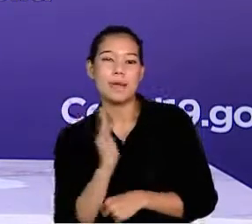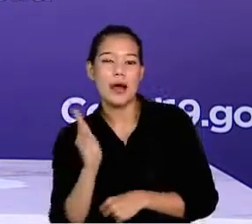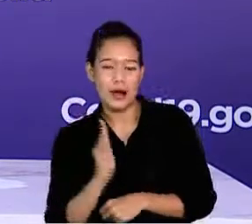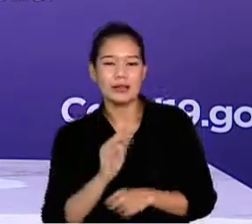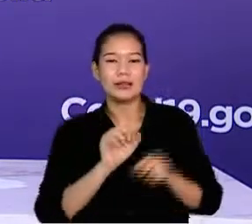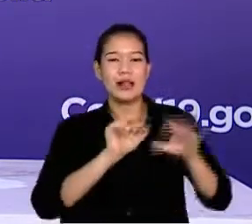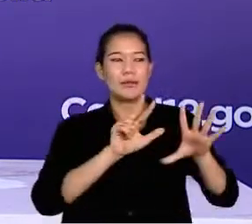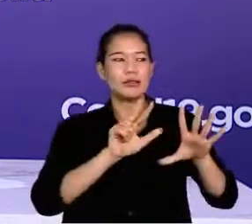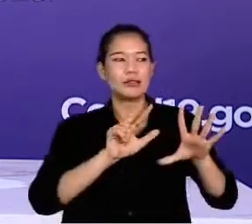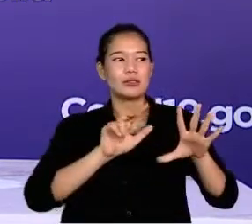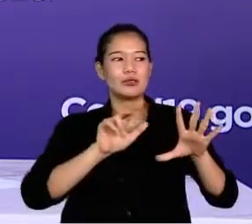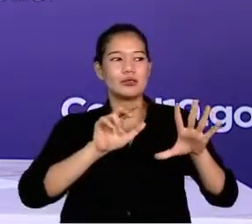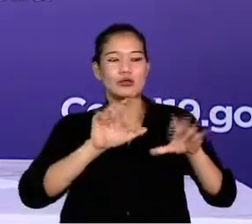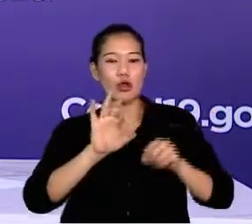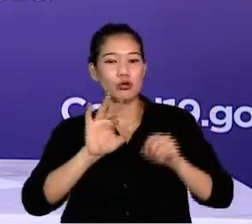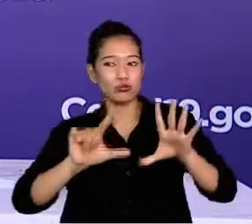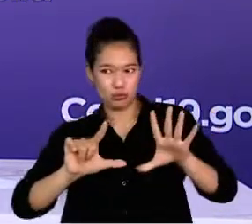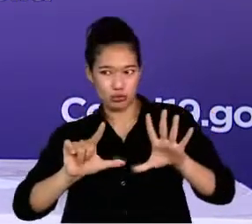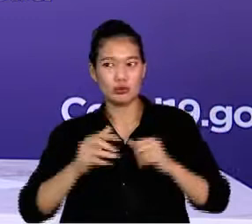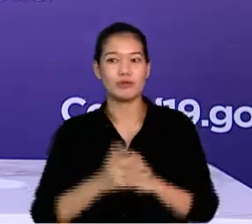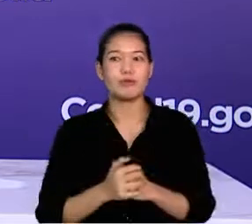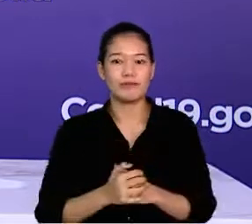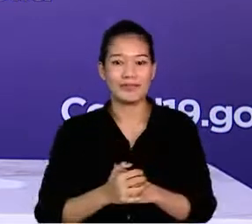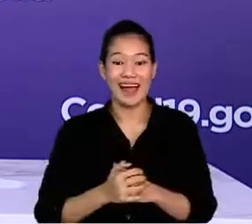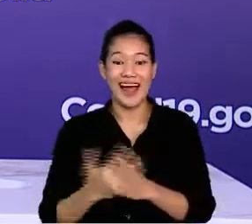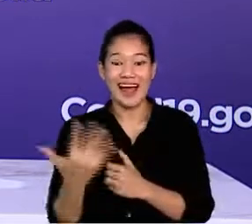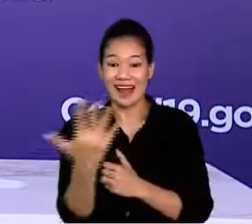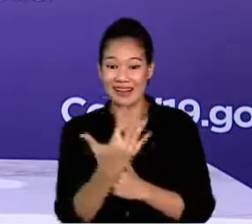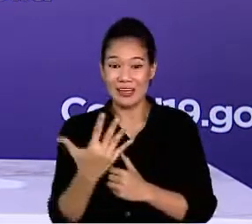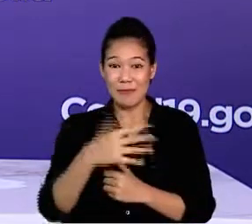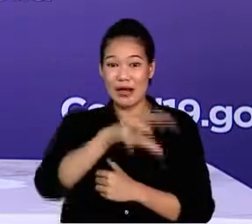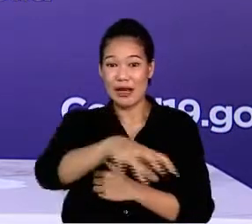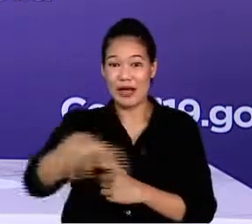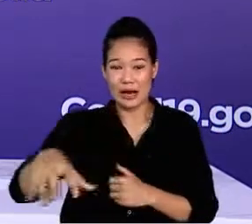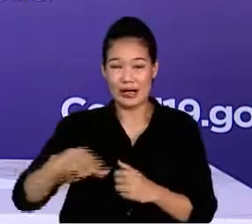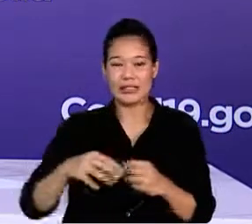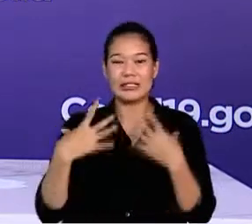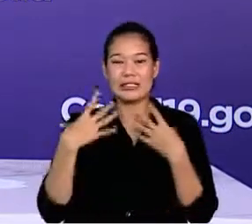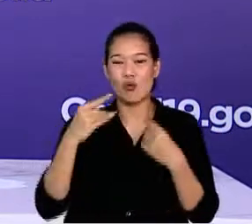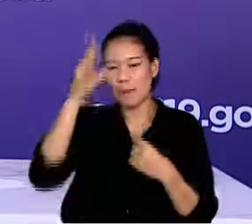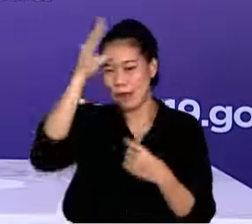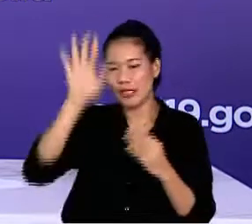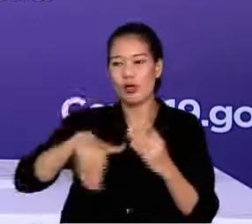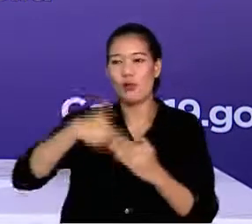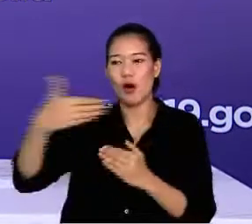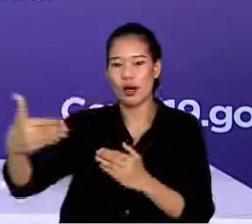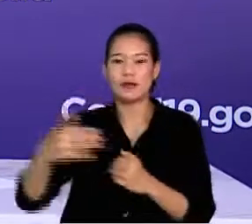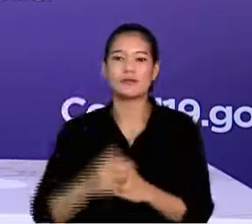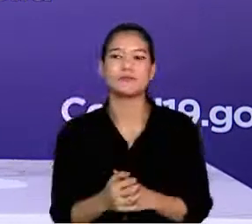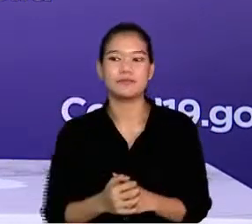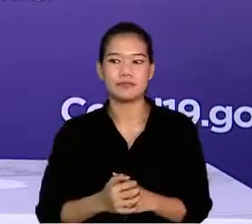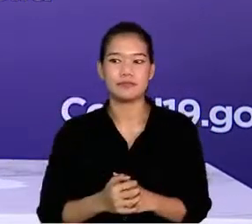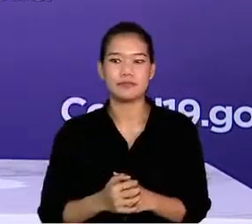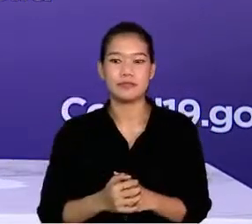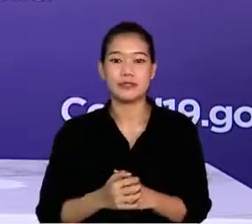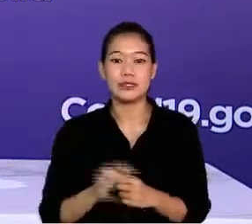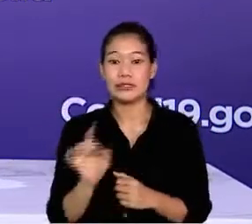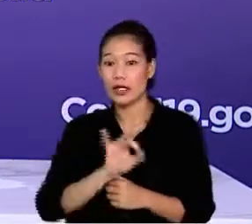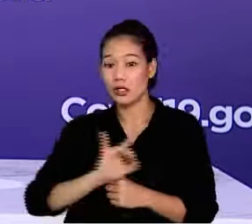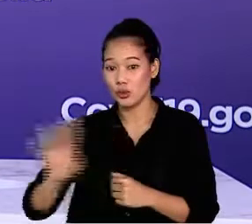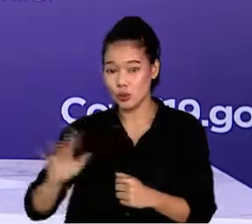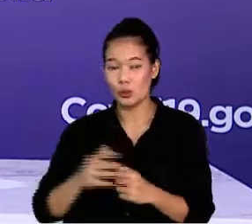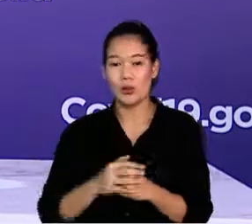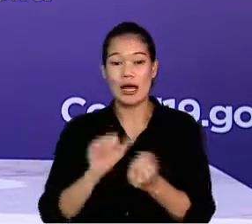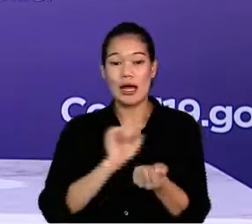587 dan kelima profil the beradadi luar jawa-bali Selain itu